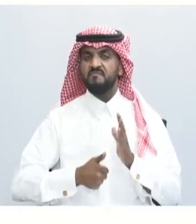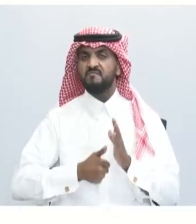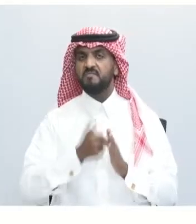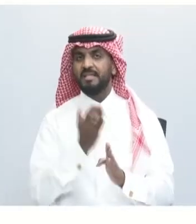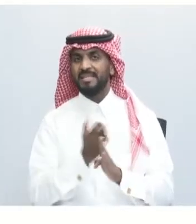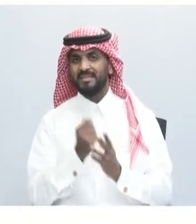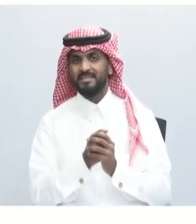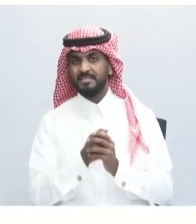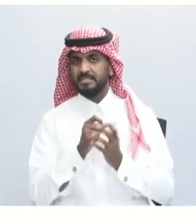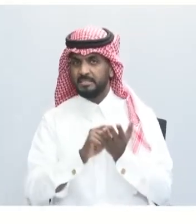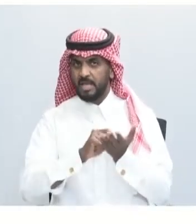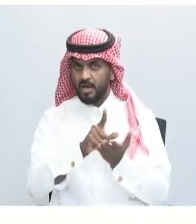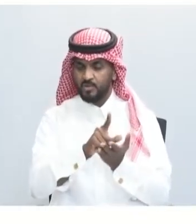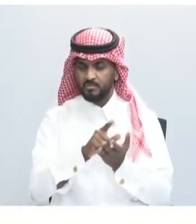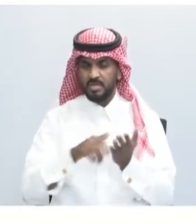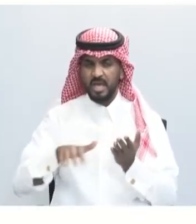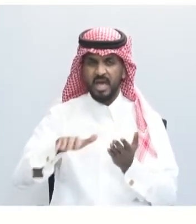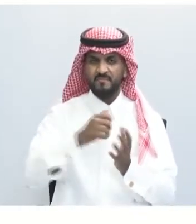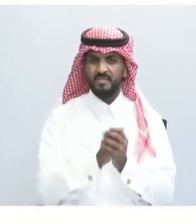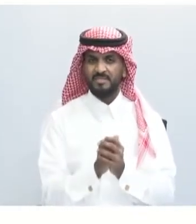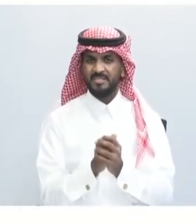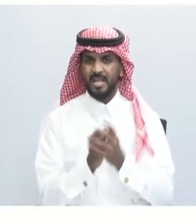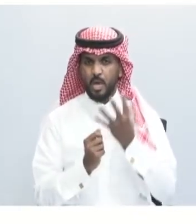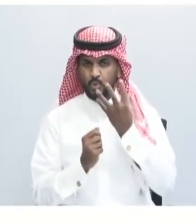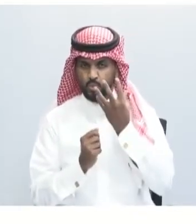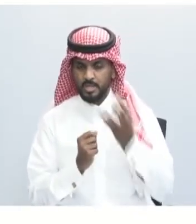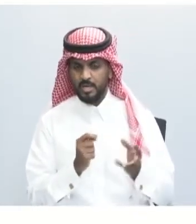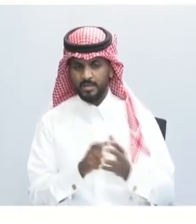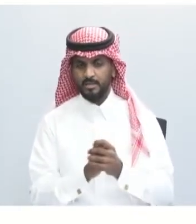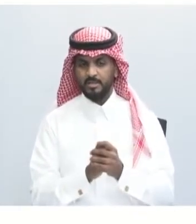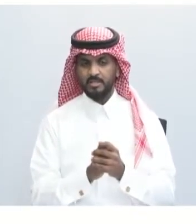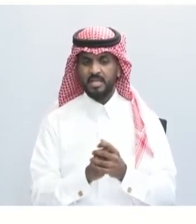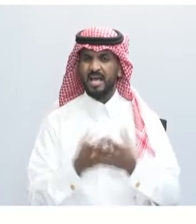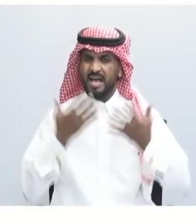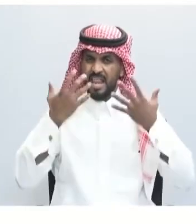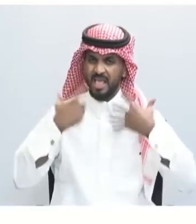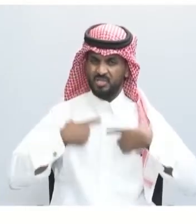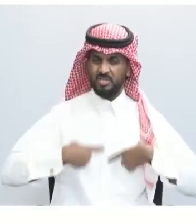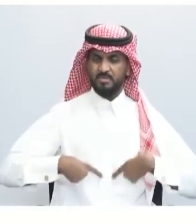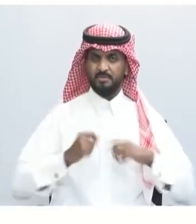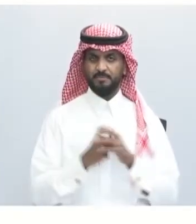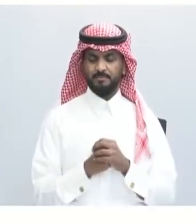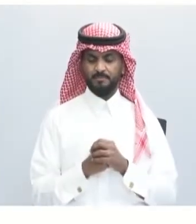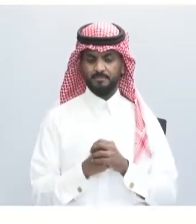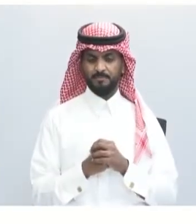طريقه للتخلص من كافه الاوساخ التي قد تتراكم على اجسامنا